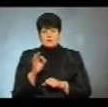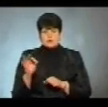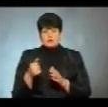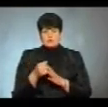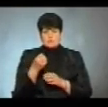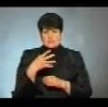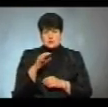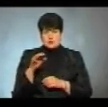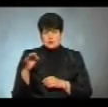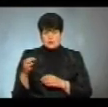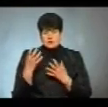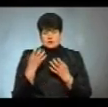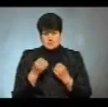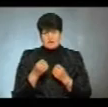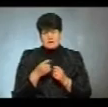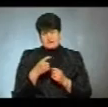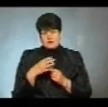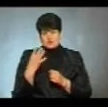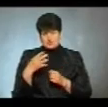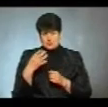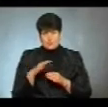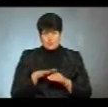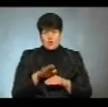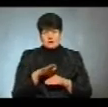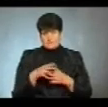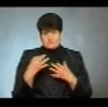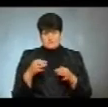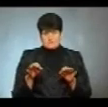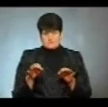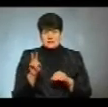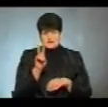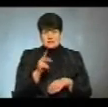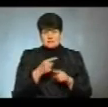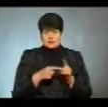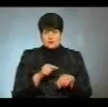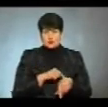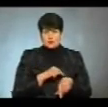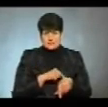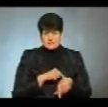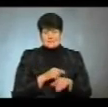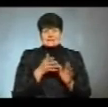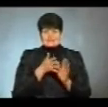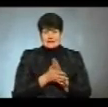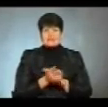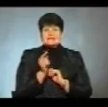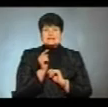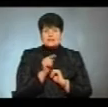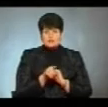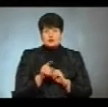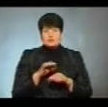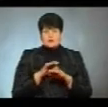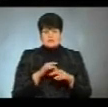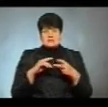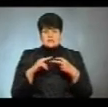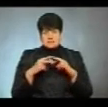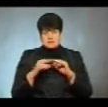15:00. Зараз ще буквально хвилин 40 підкатаємо і рух пускаємо. 2,5 години затратили для того, щоб провести заміну